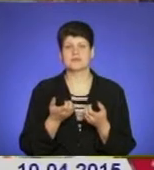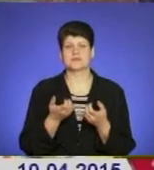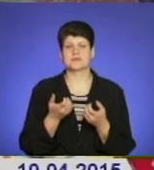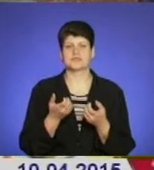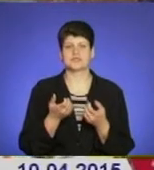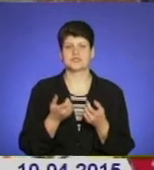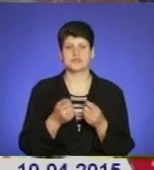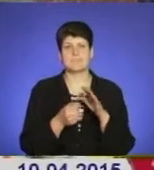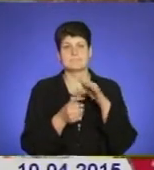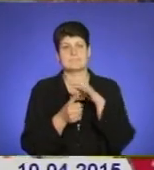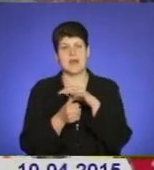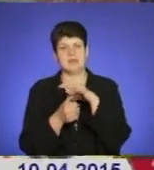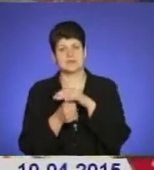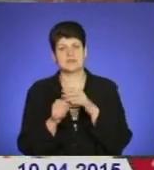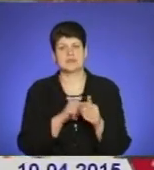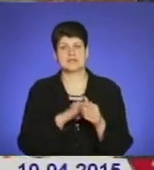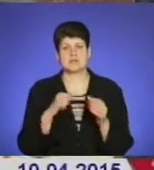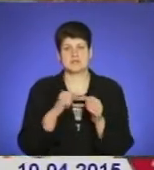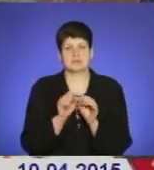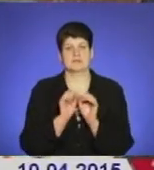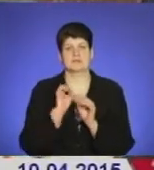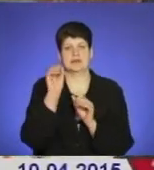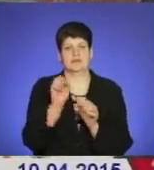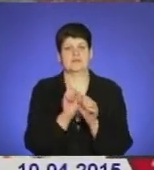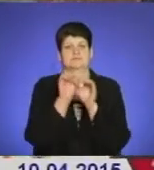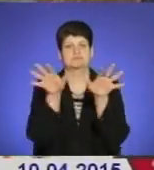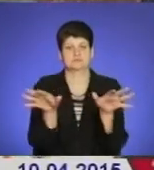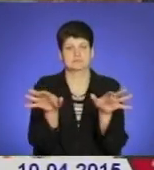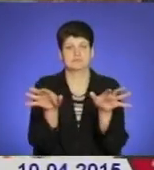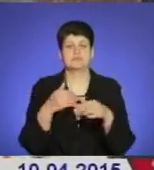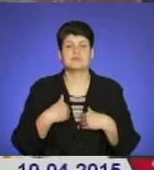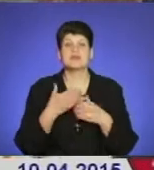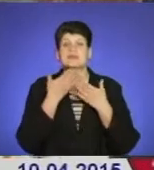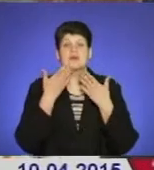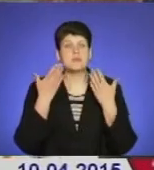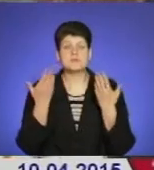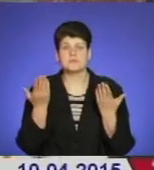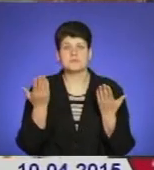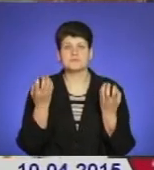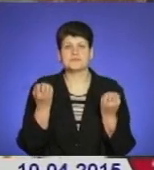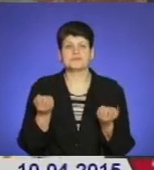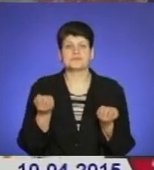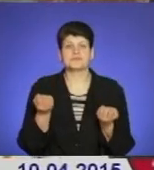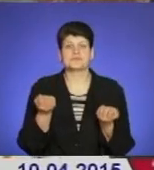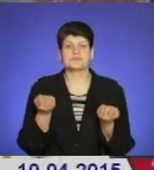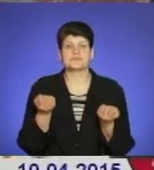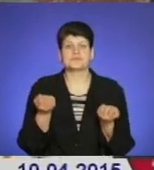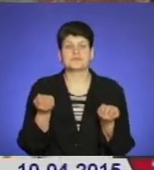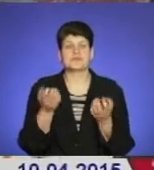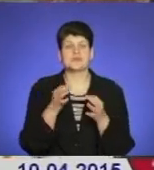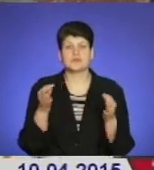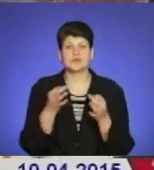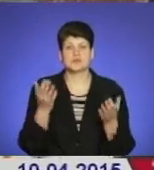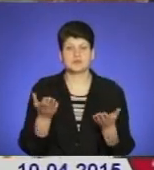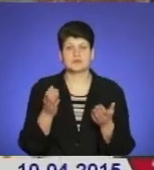чи парасольку, щоб вона сама кидається, вона розкривається. Ми ще не маємо ні станків, ні